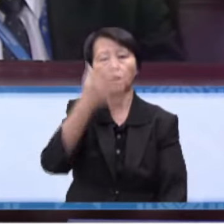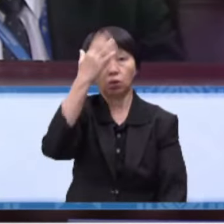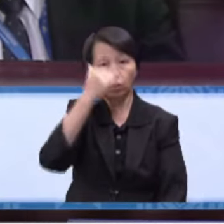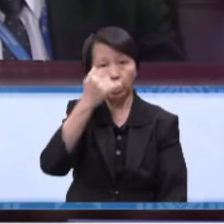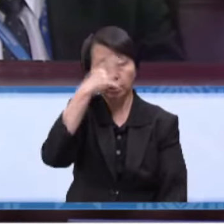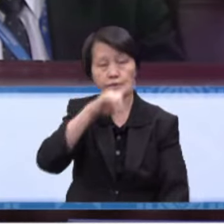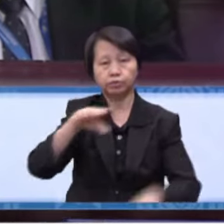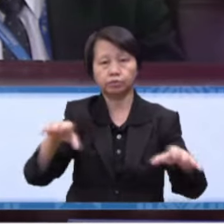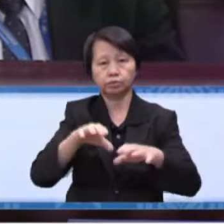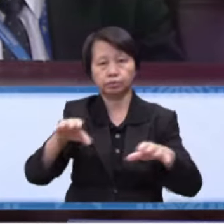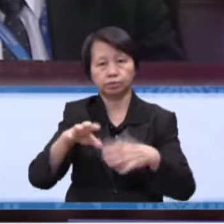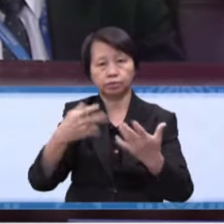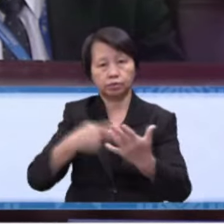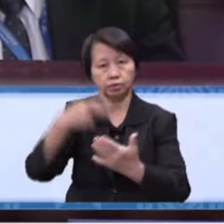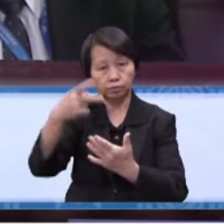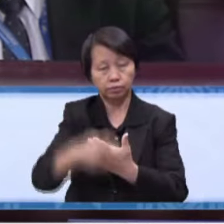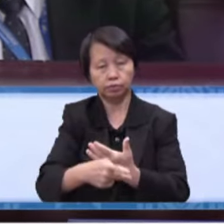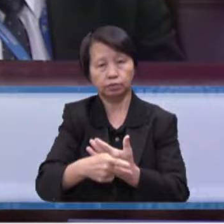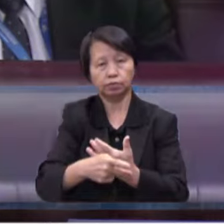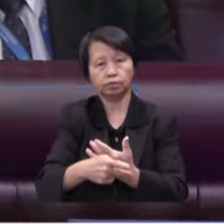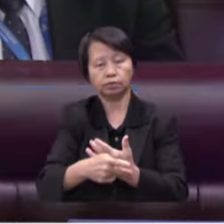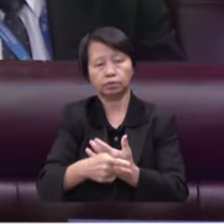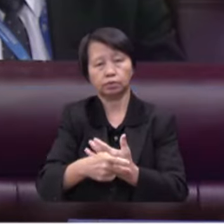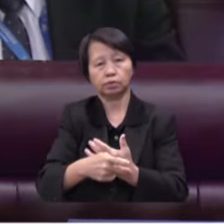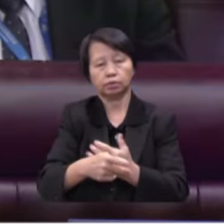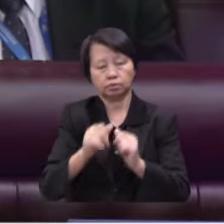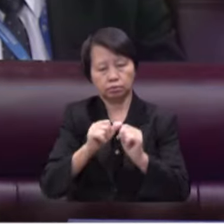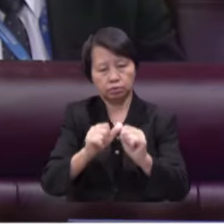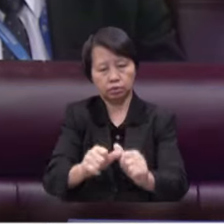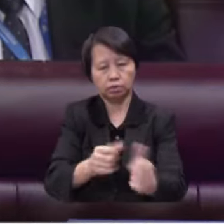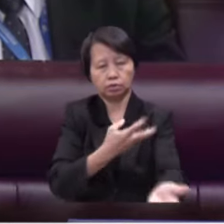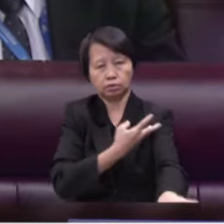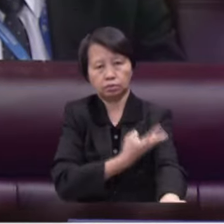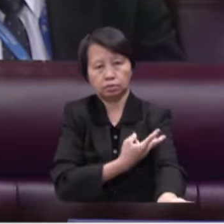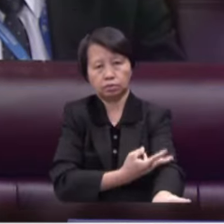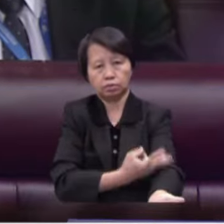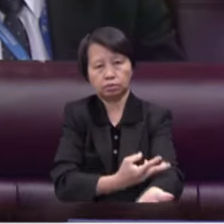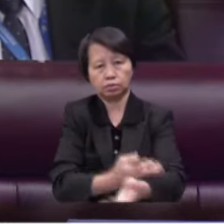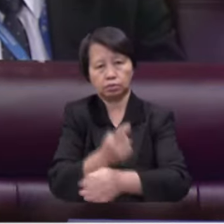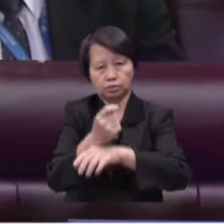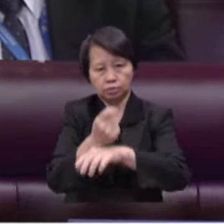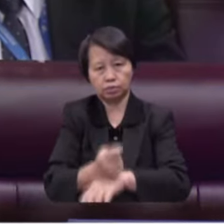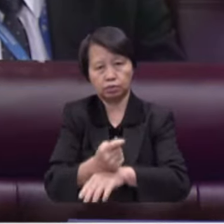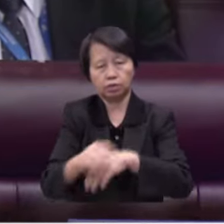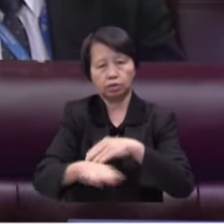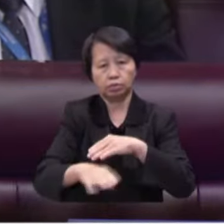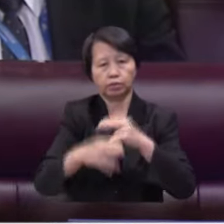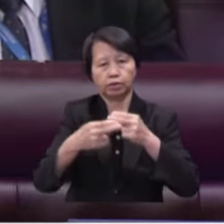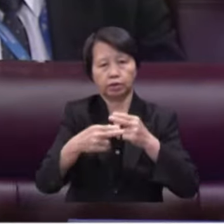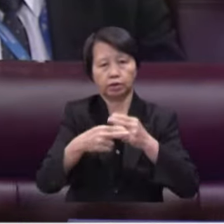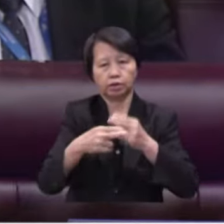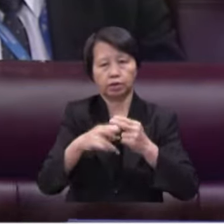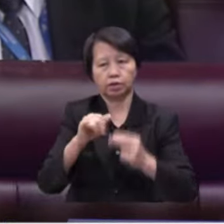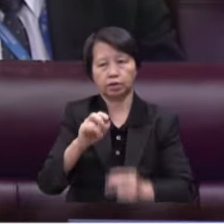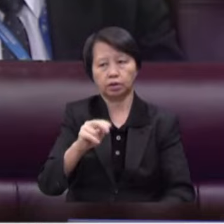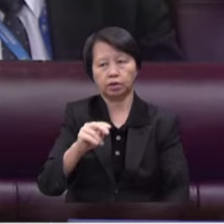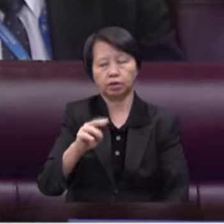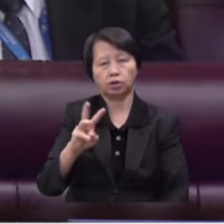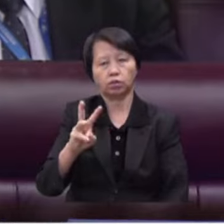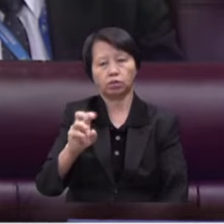pelaksanaan inisiatif dan program pengekalan warisan tradisi di bawah nama ini urusan